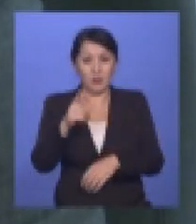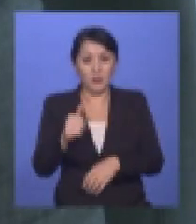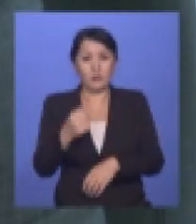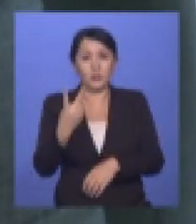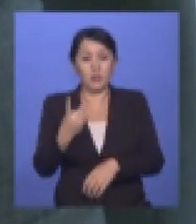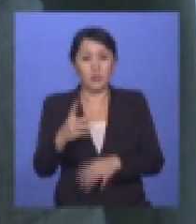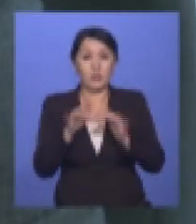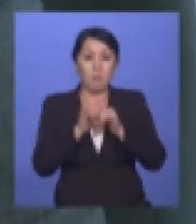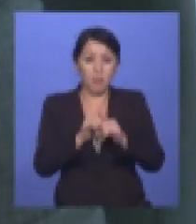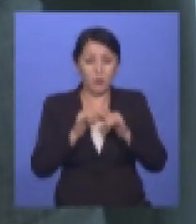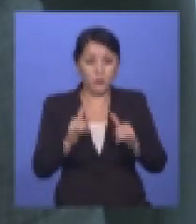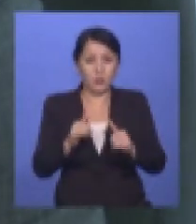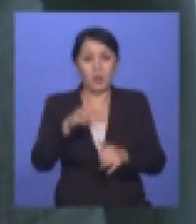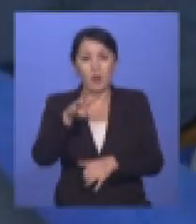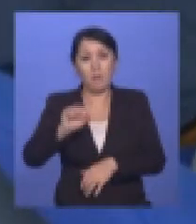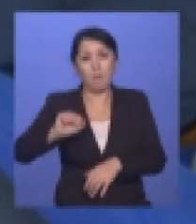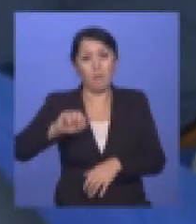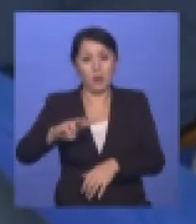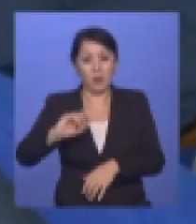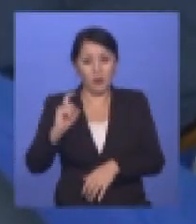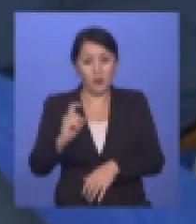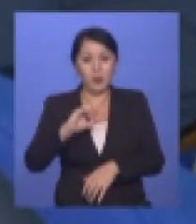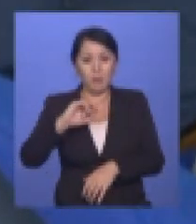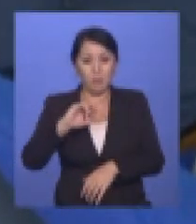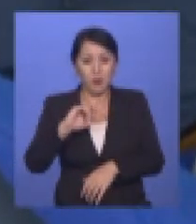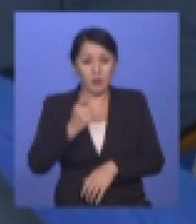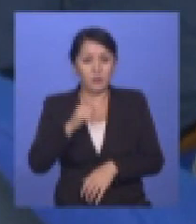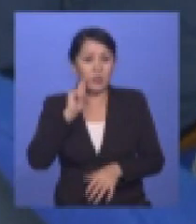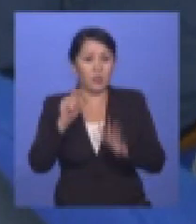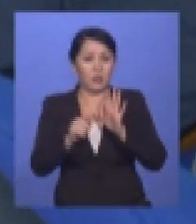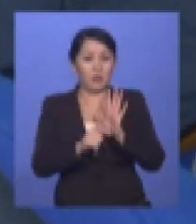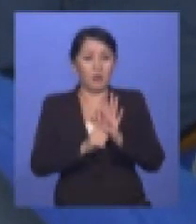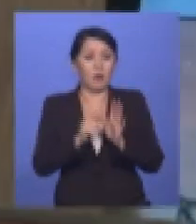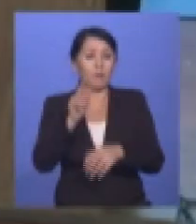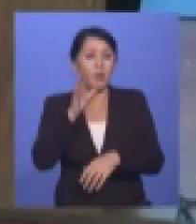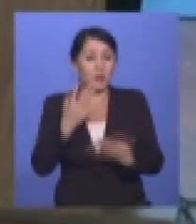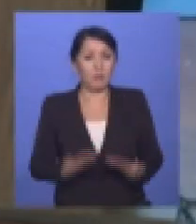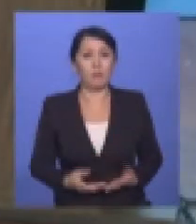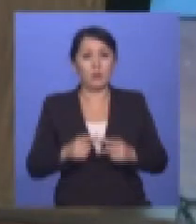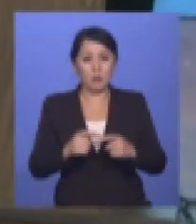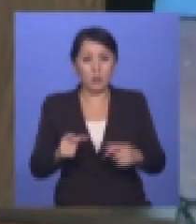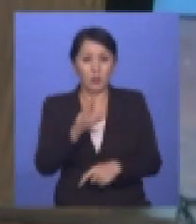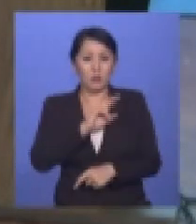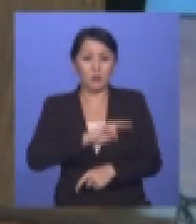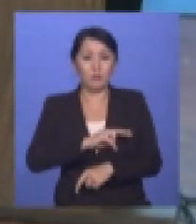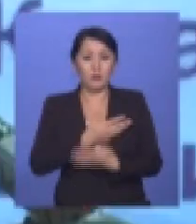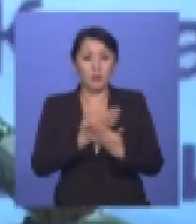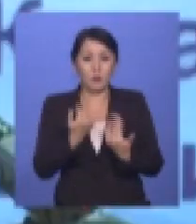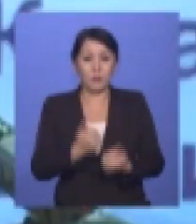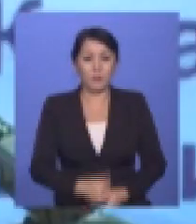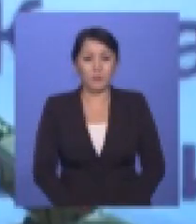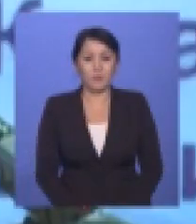Екіншілік дамығанымен мұнда мал шаруашылығында қиындықтар бар. Сол себепті қыс мезгілінде жергілікті тұрғындар жұмыссыз отыруға мәжбүр.